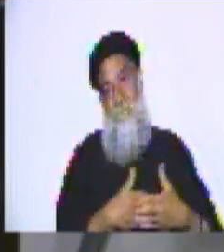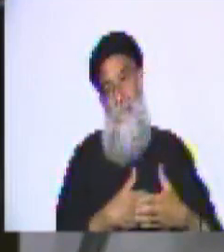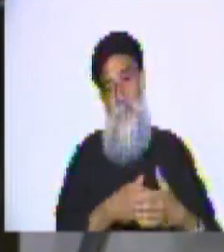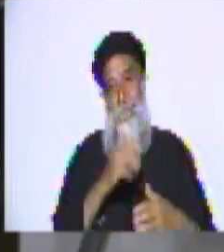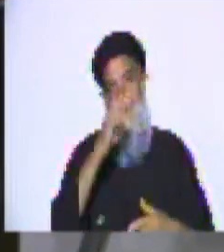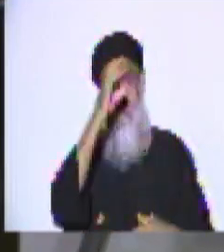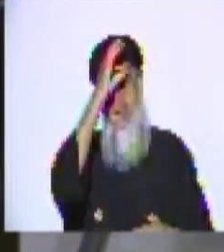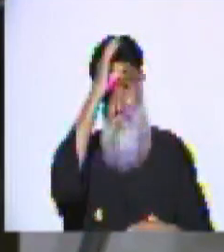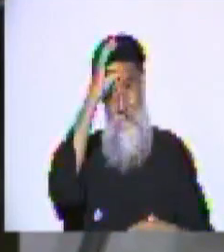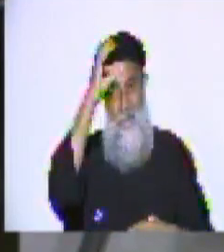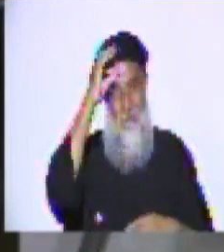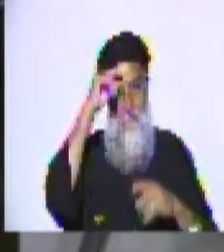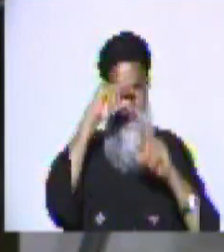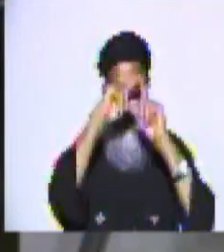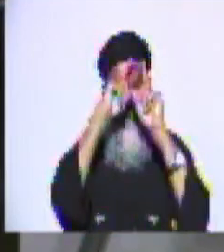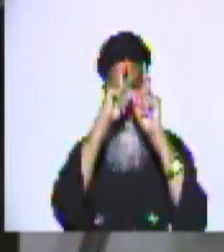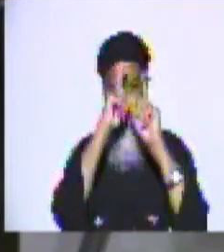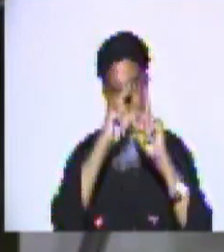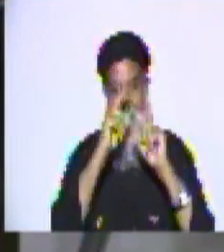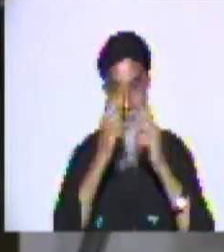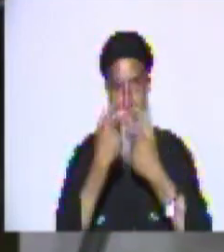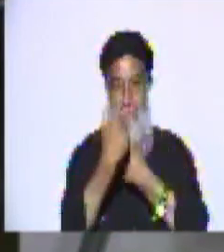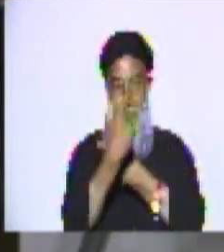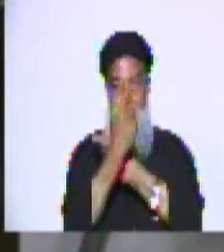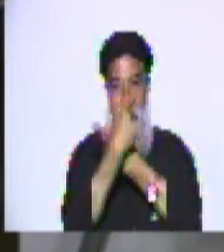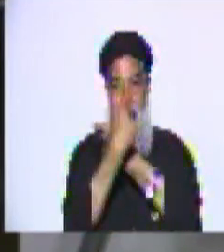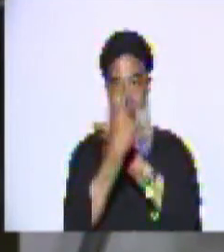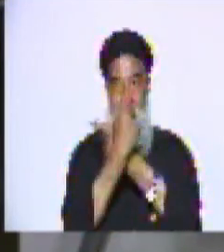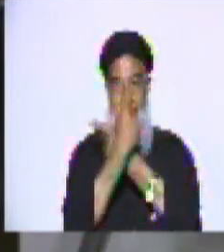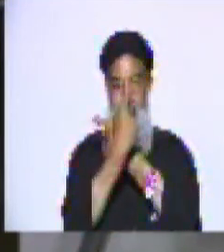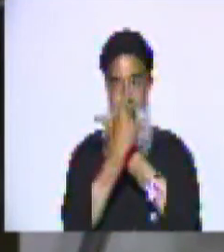أو المثال يعني اللي احنا